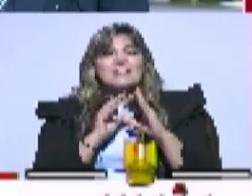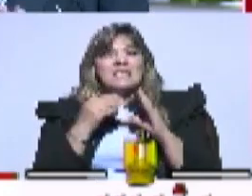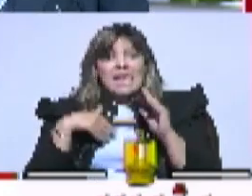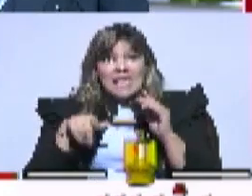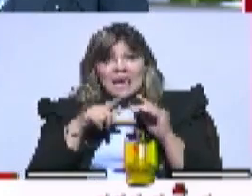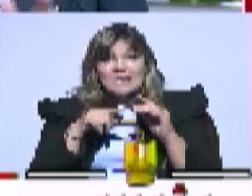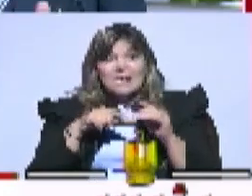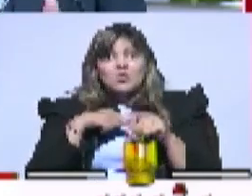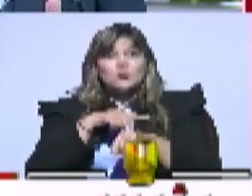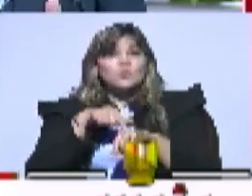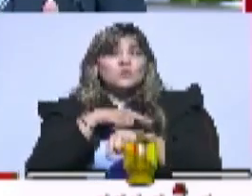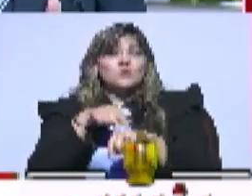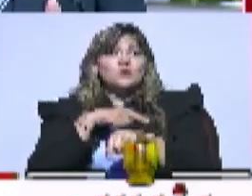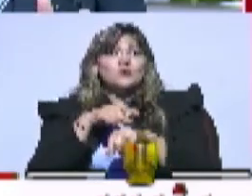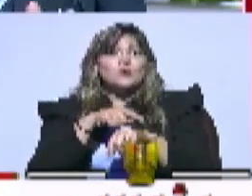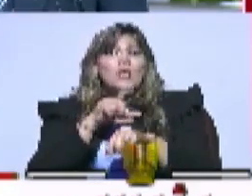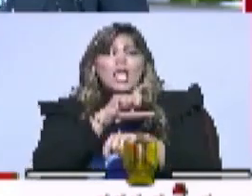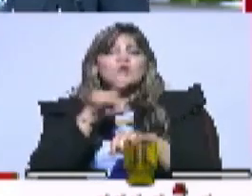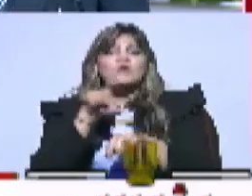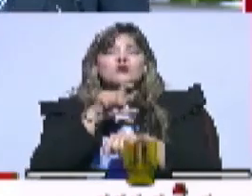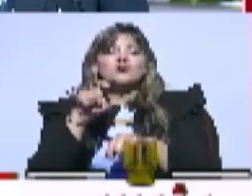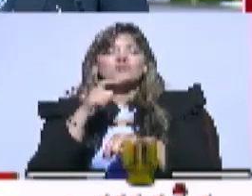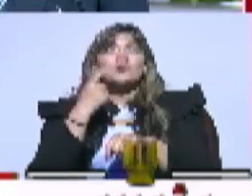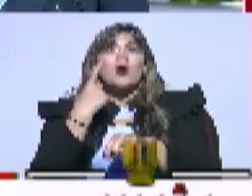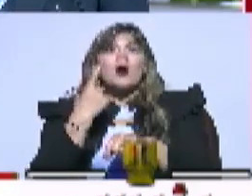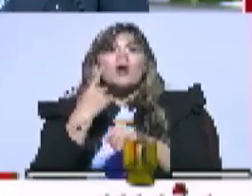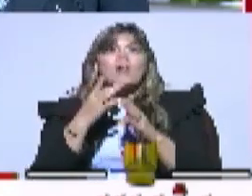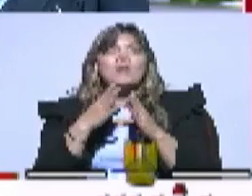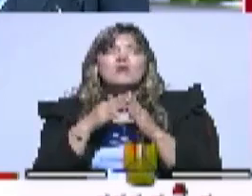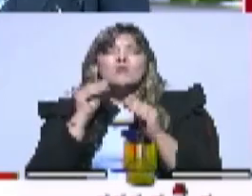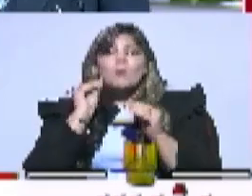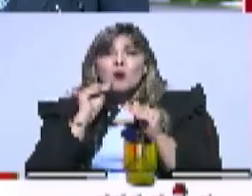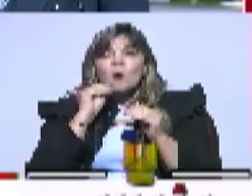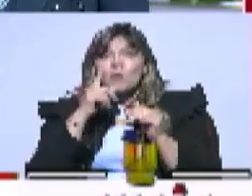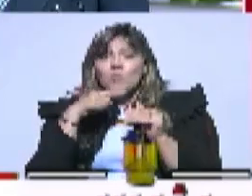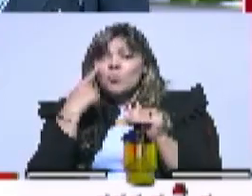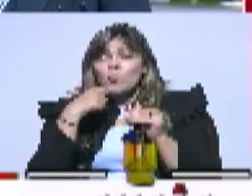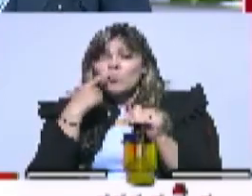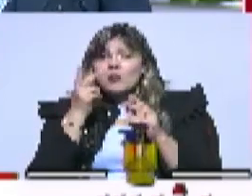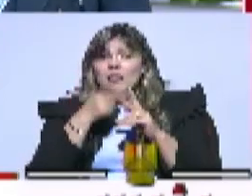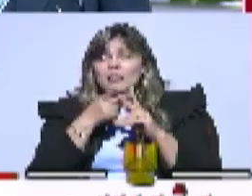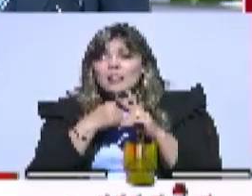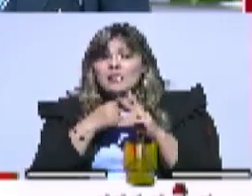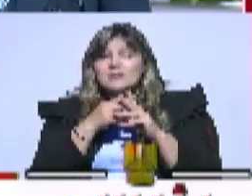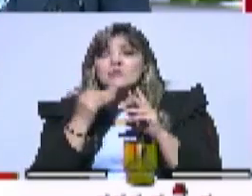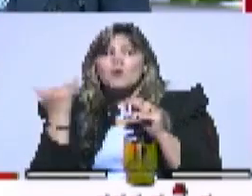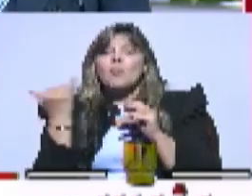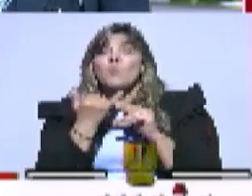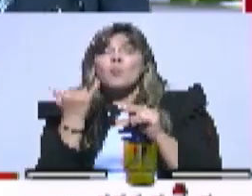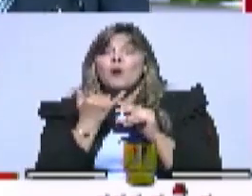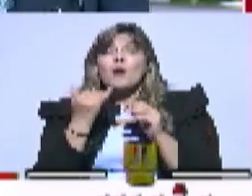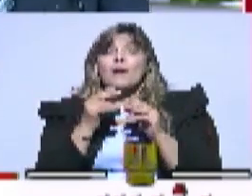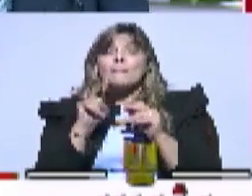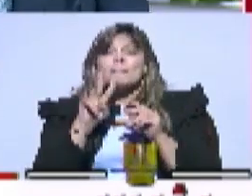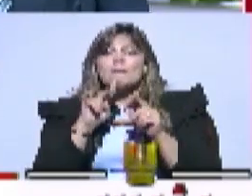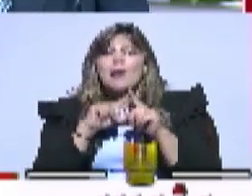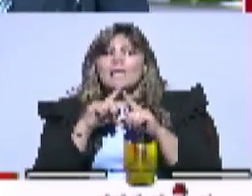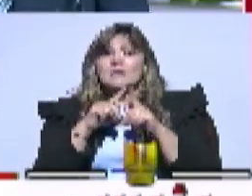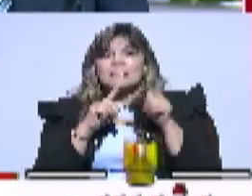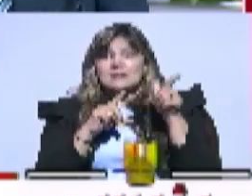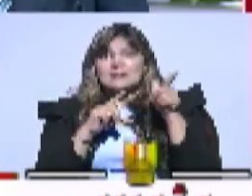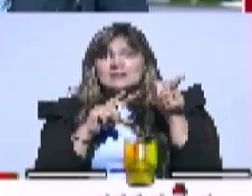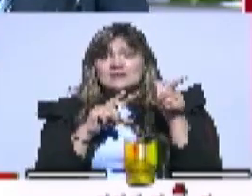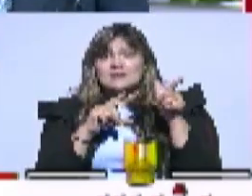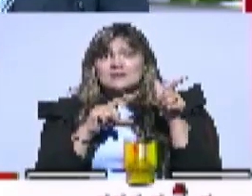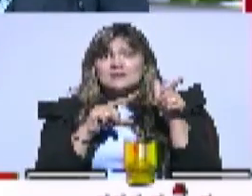لأنه إحنا طول الوقت، أنا بقالي أكتر من شهر طول الوقت بقول وبقول للناس مهم حاجتين